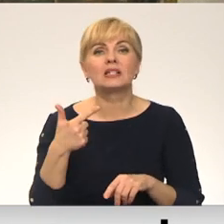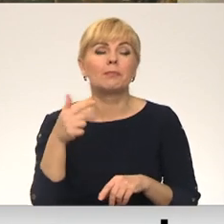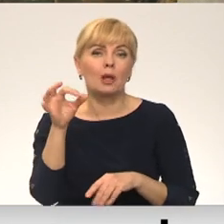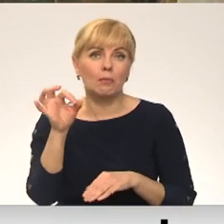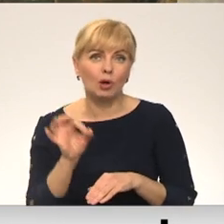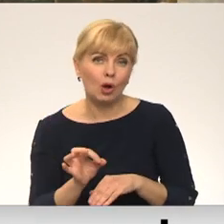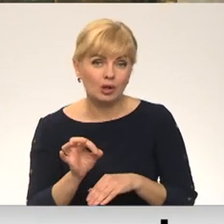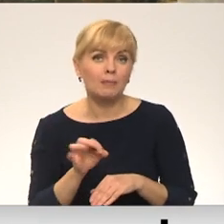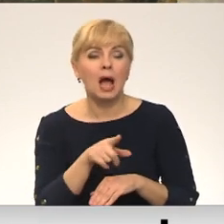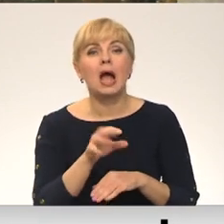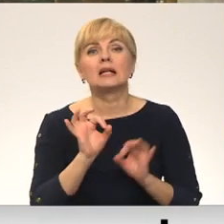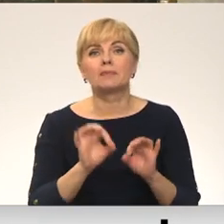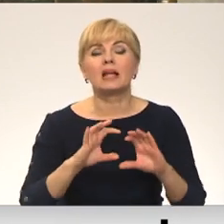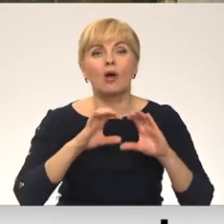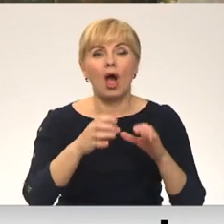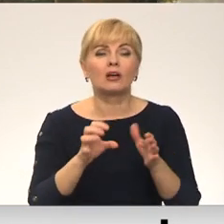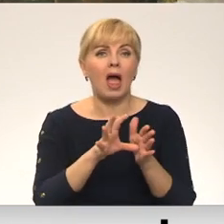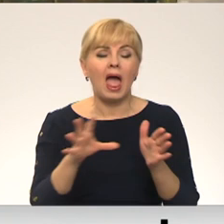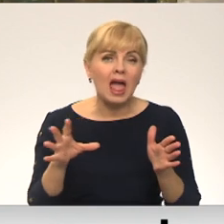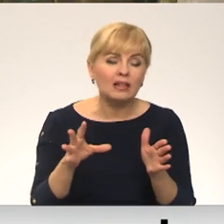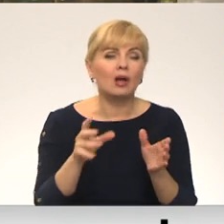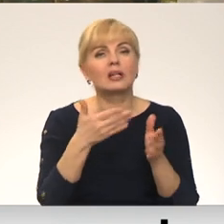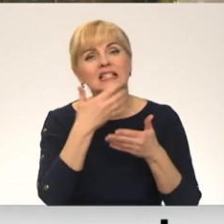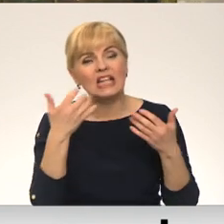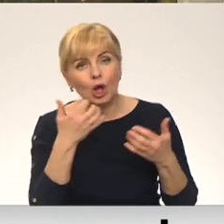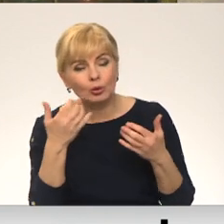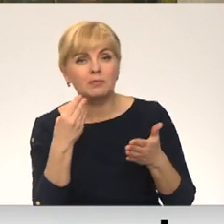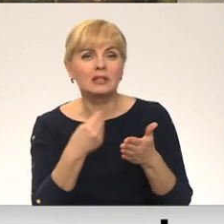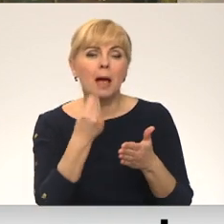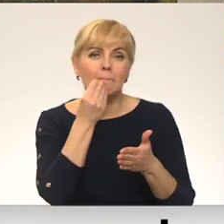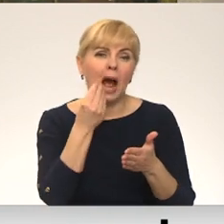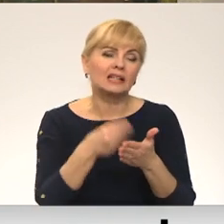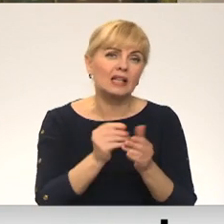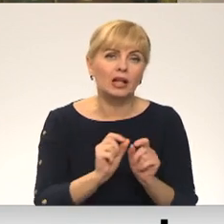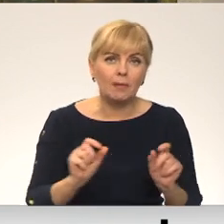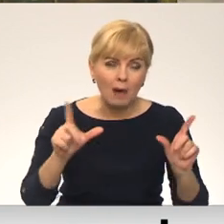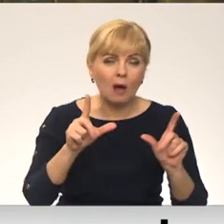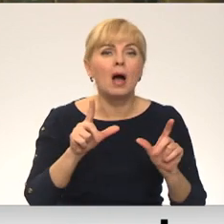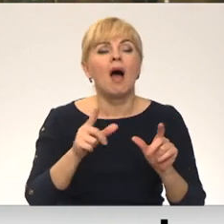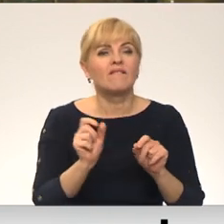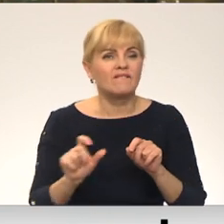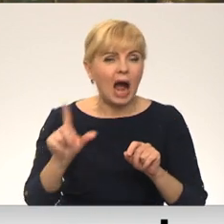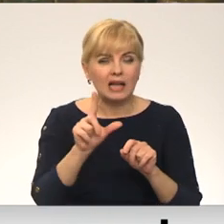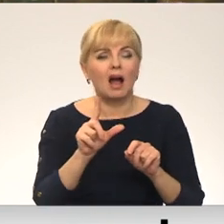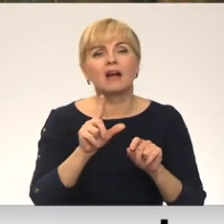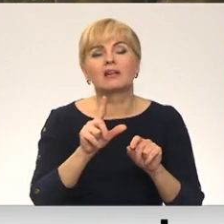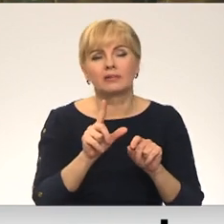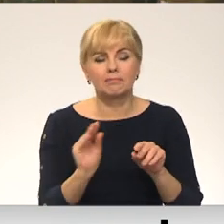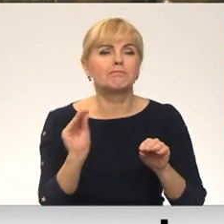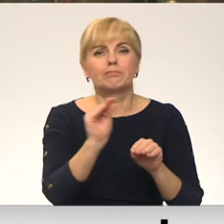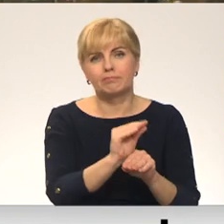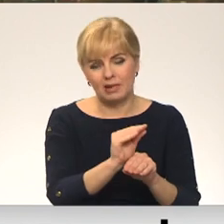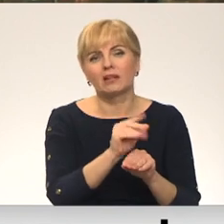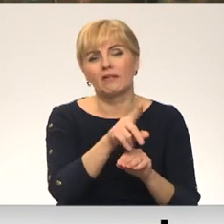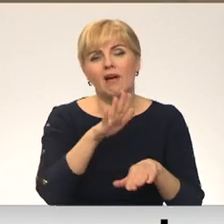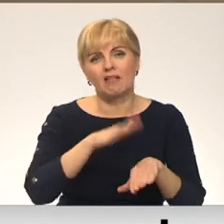3,7%. Tas darīts globālo energoresursu un pārtikas cenu kāpumu dēļ, kas pastiprinājās pēc kara darbības sākšanās Ukrainā. Turpinamā dara